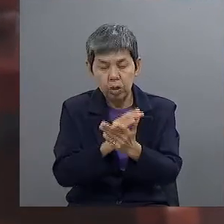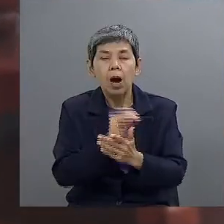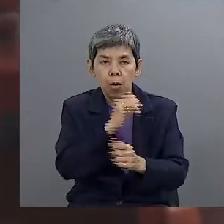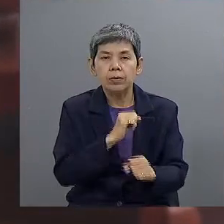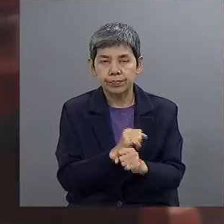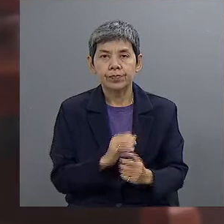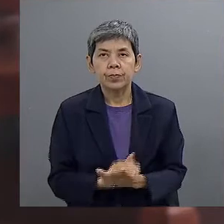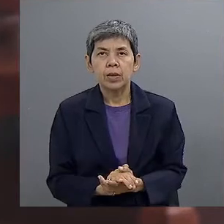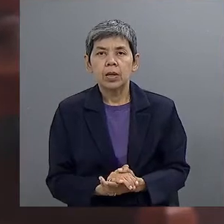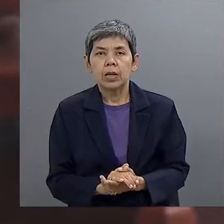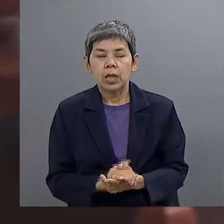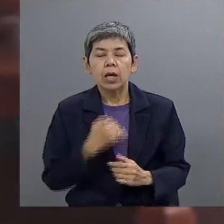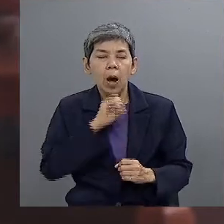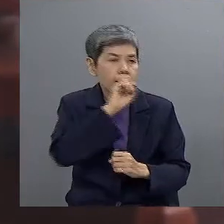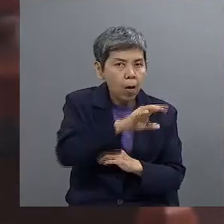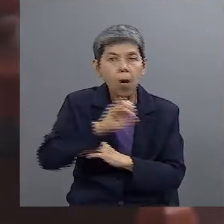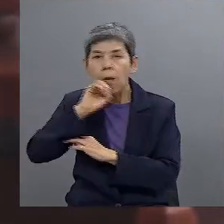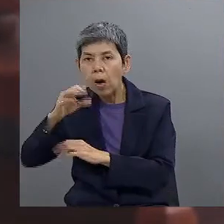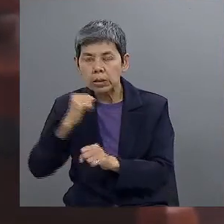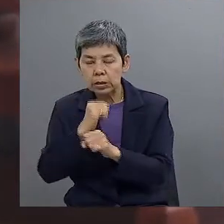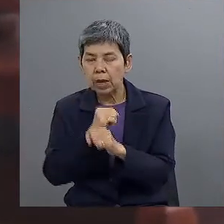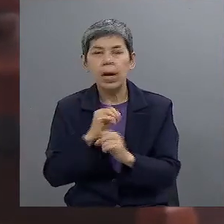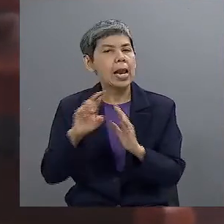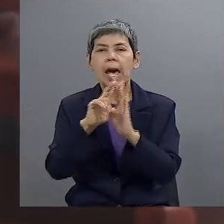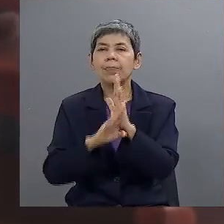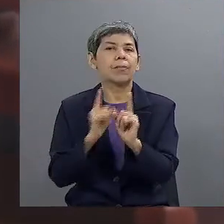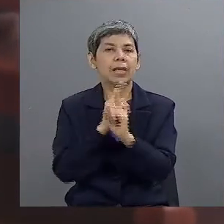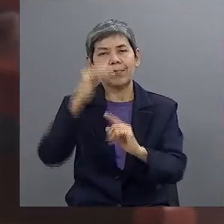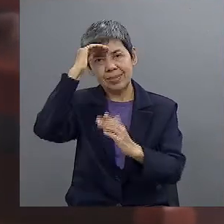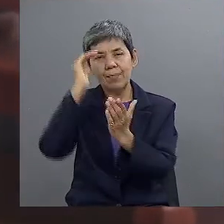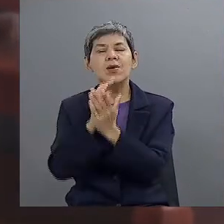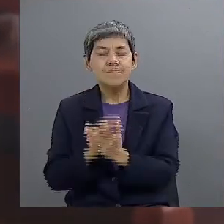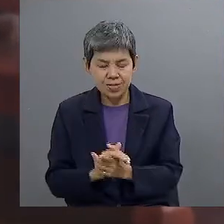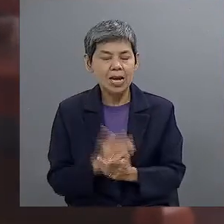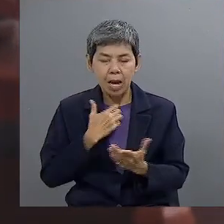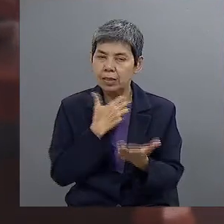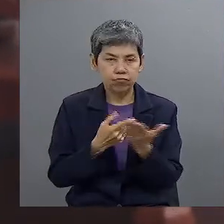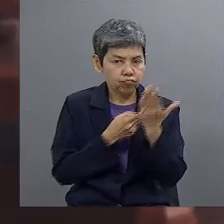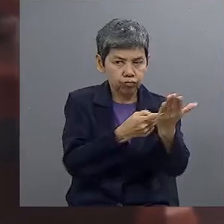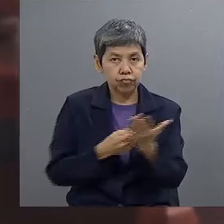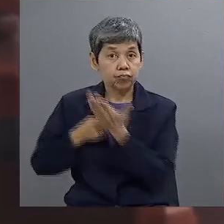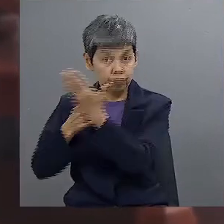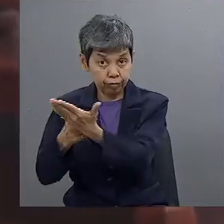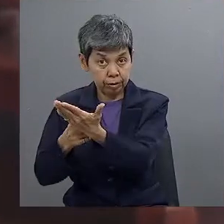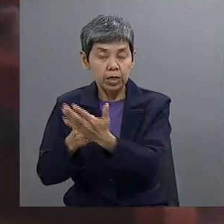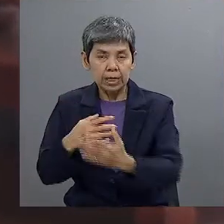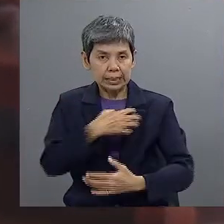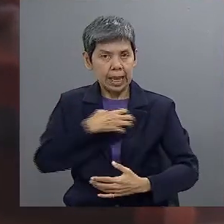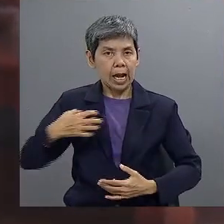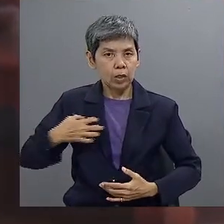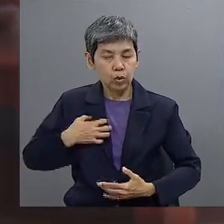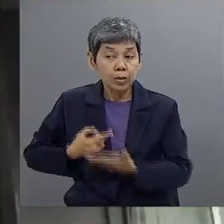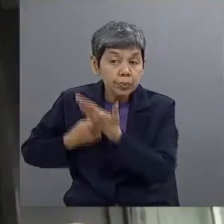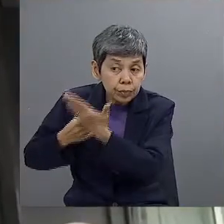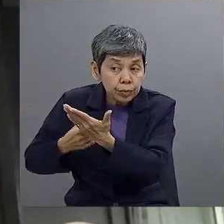ส่วนหนึ่งก็ให้รายงานตามระเบียบซึ่งมีระเบียบอยู่แล้วนะครับเรารายงานตามปกติซึ่งทางสถานทูตเองก็ยังไม่ได้ติดขัดอะ